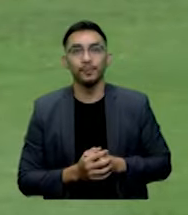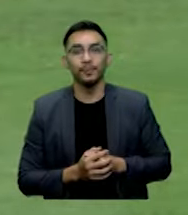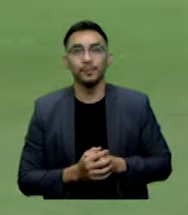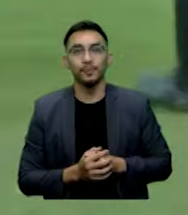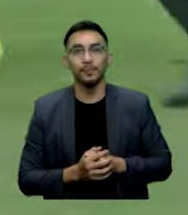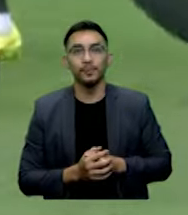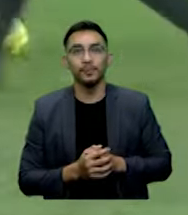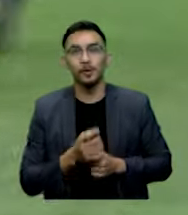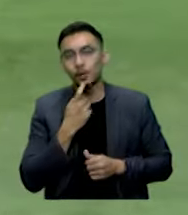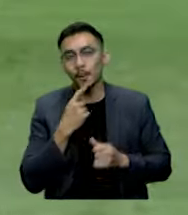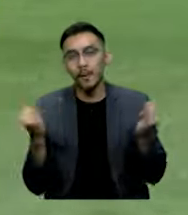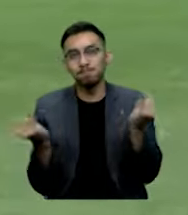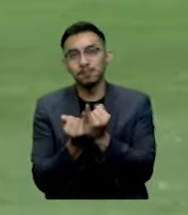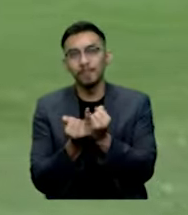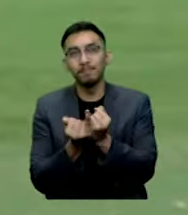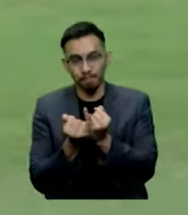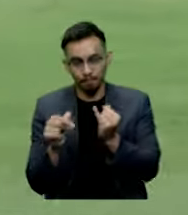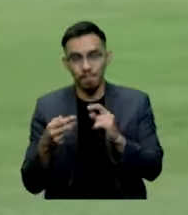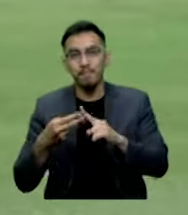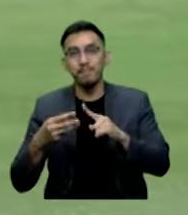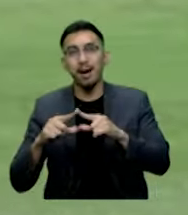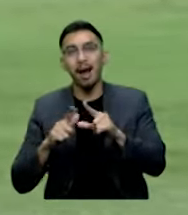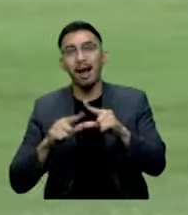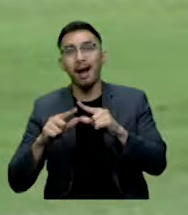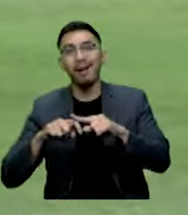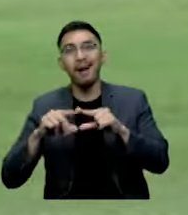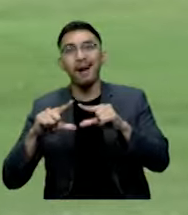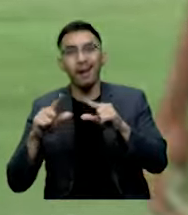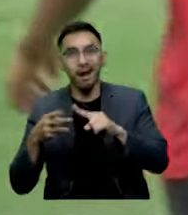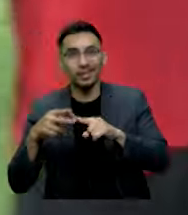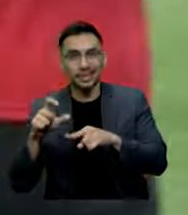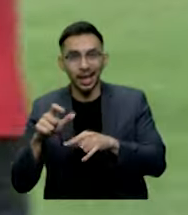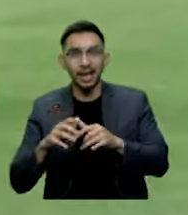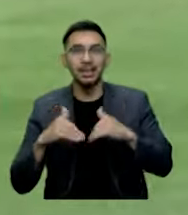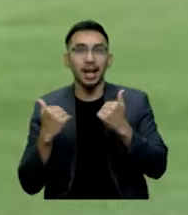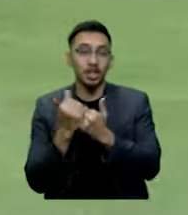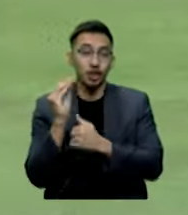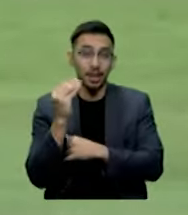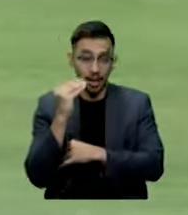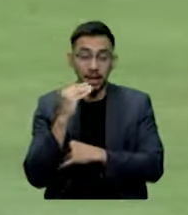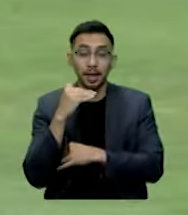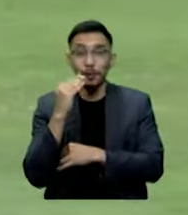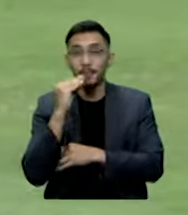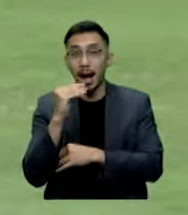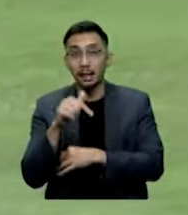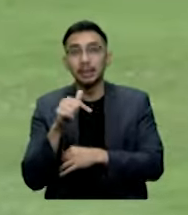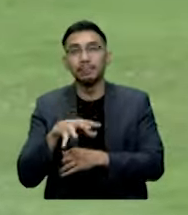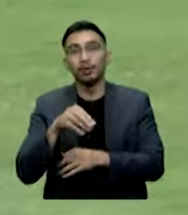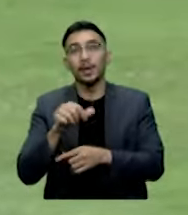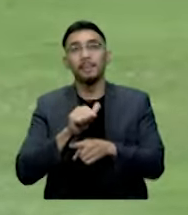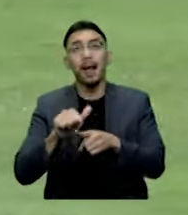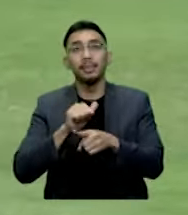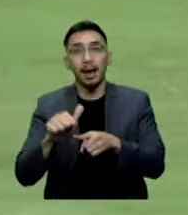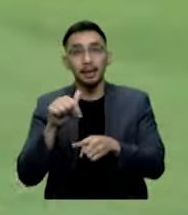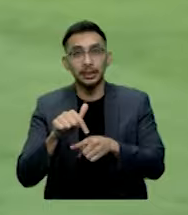Uji tanding Timnas melawan Bayangkara FC ini digelar di Lapangan Madya Senayan, Jakarta Sabtu pagi. Pemusatan latihan ini dilakukan untuk kembali